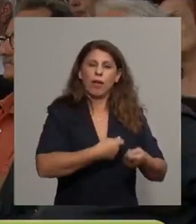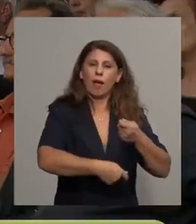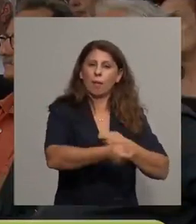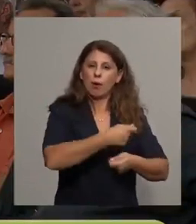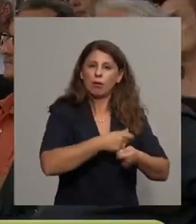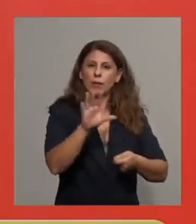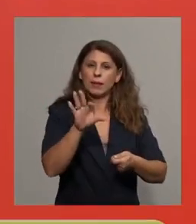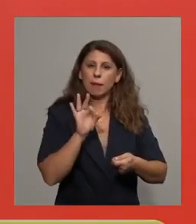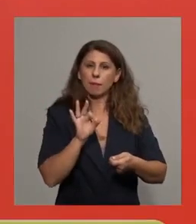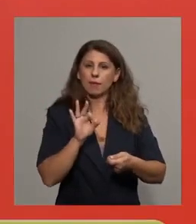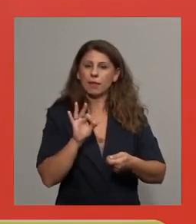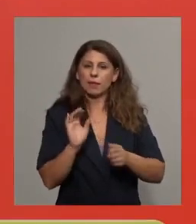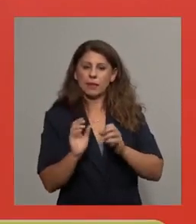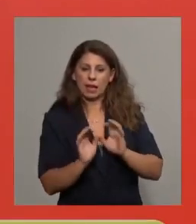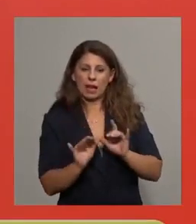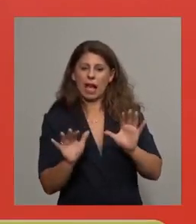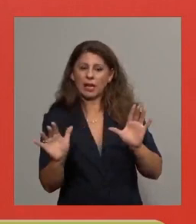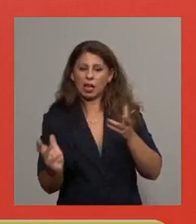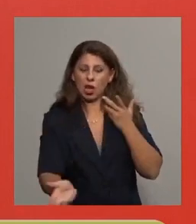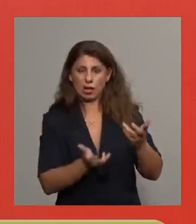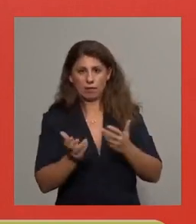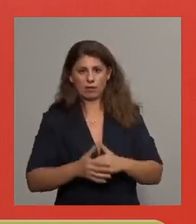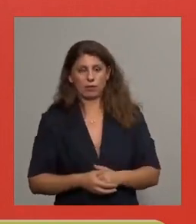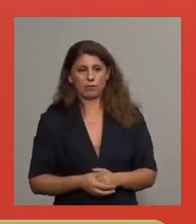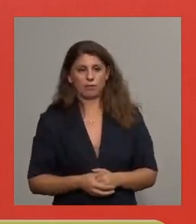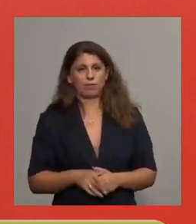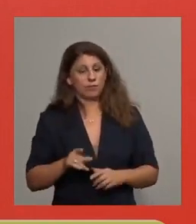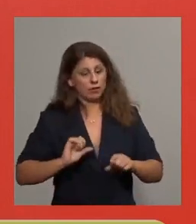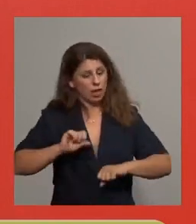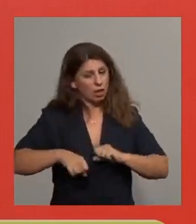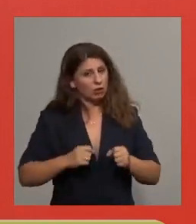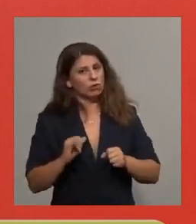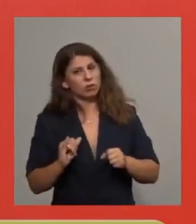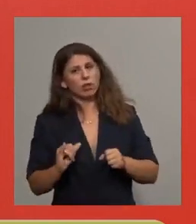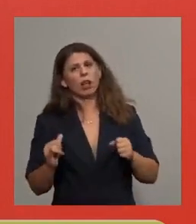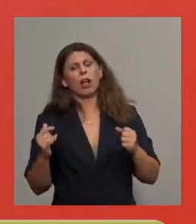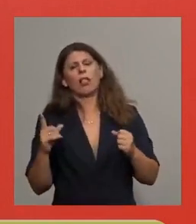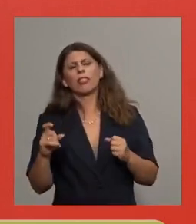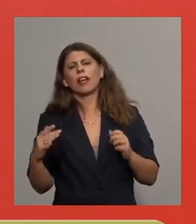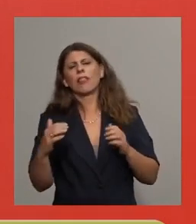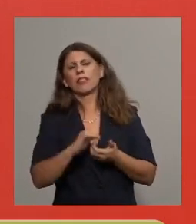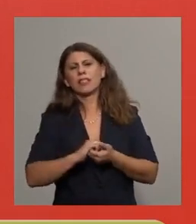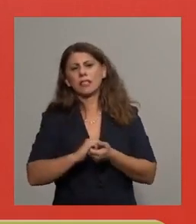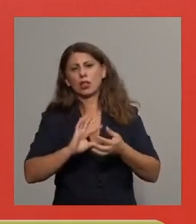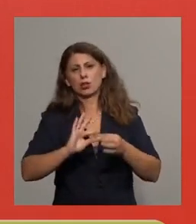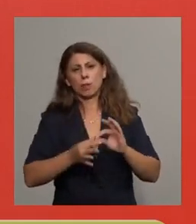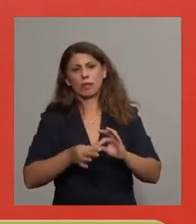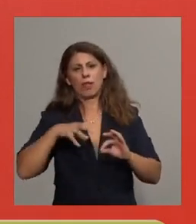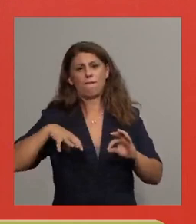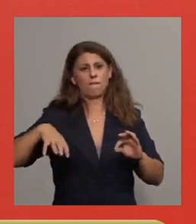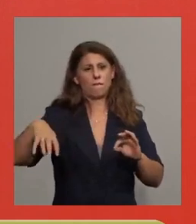και επιλέγει την καρκινογόνα καύση. Γι' αυτά αγωνίζονται εξάλλου δεκάδες σύλλογοι, σωματεία,